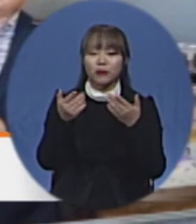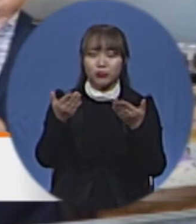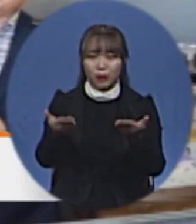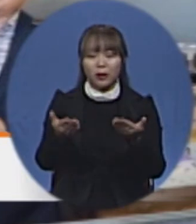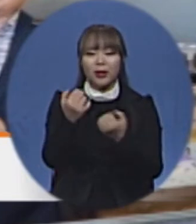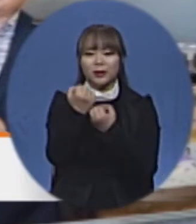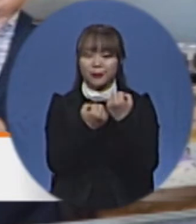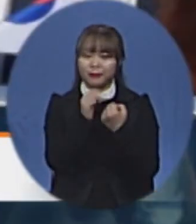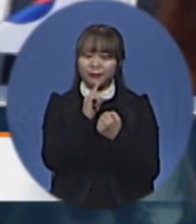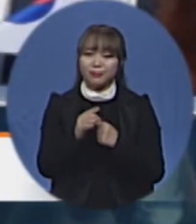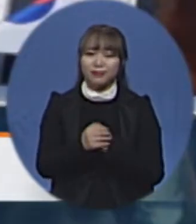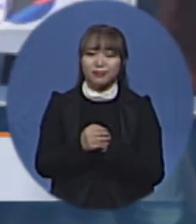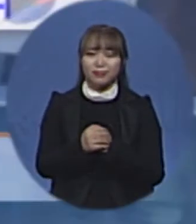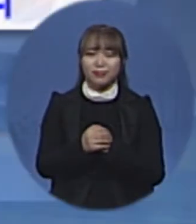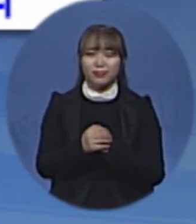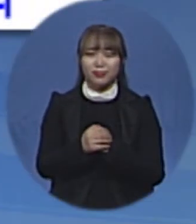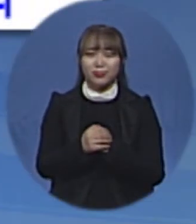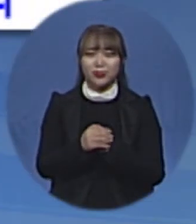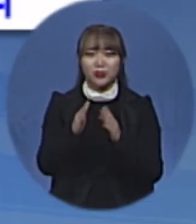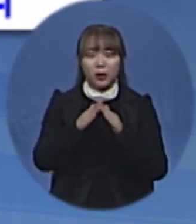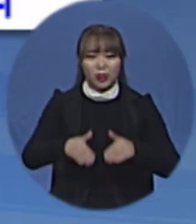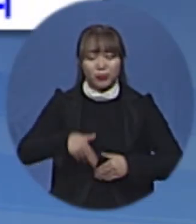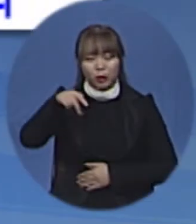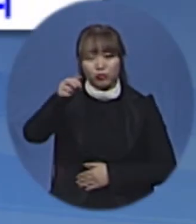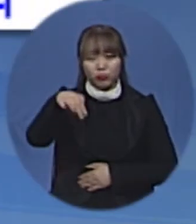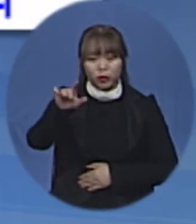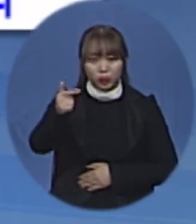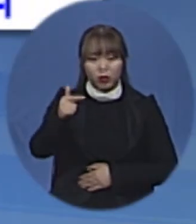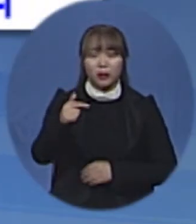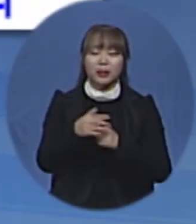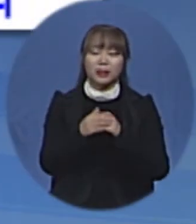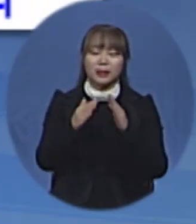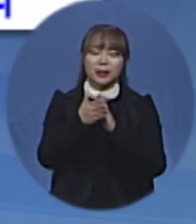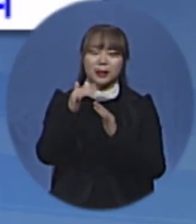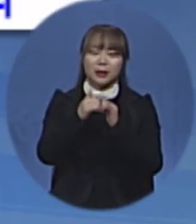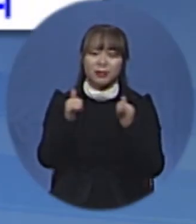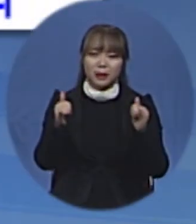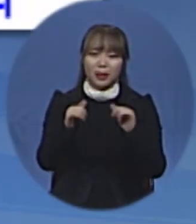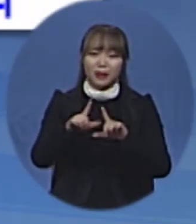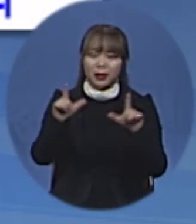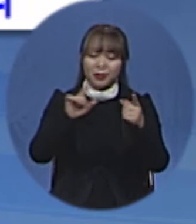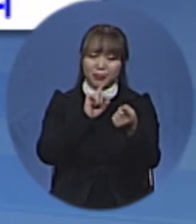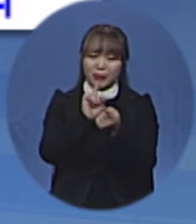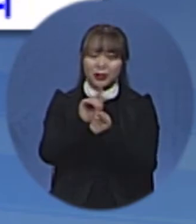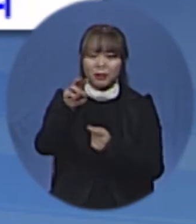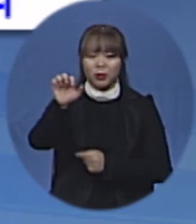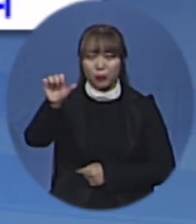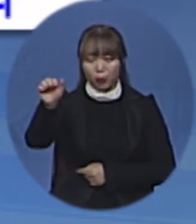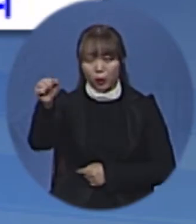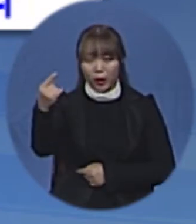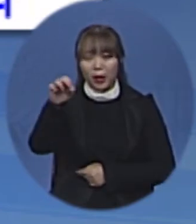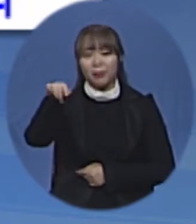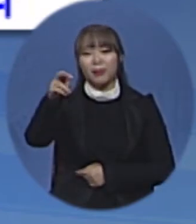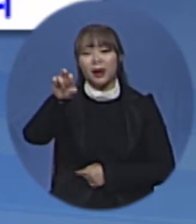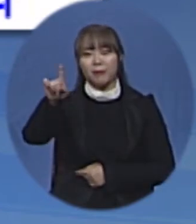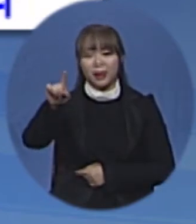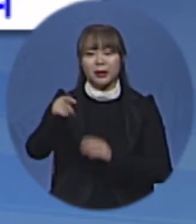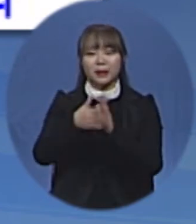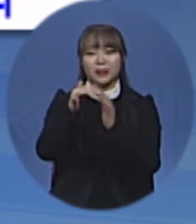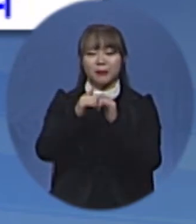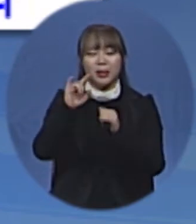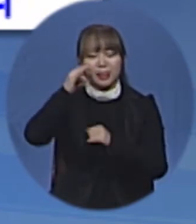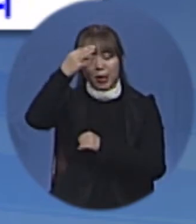마련했다고 설명했습니다. 전라남도 순천시가 순천 시민의 날을 기념해 제35회 팔마